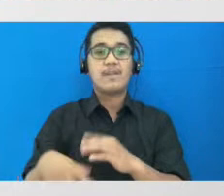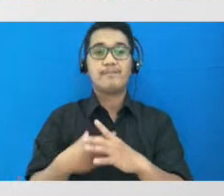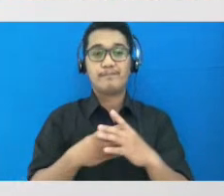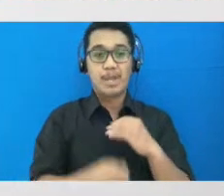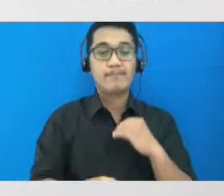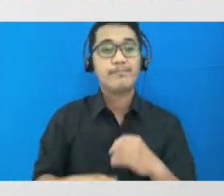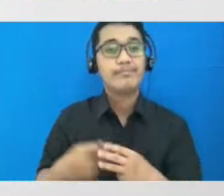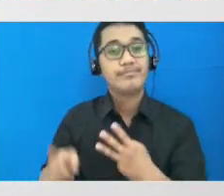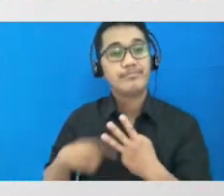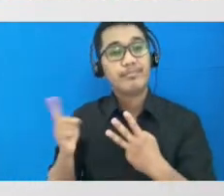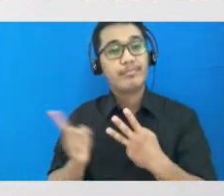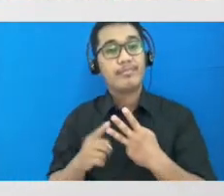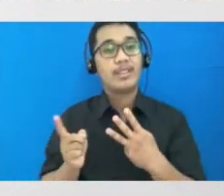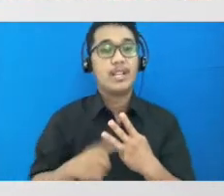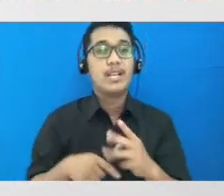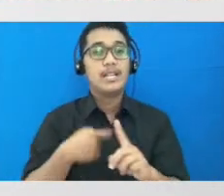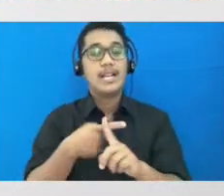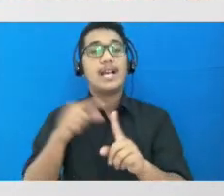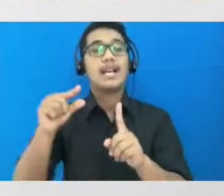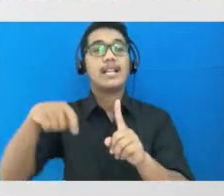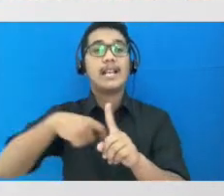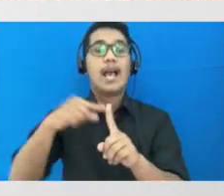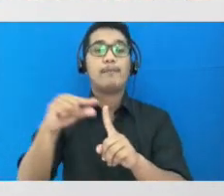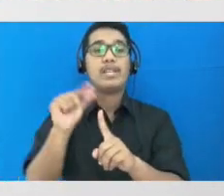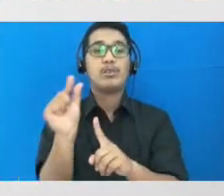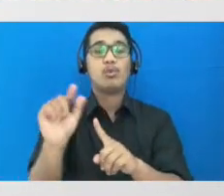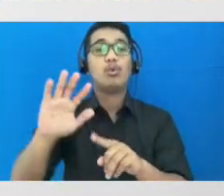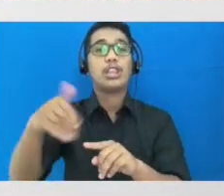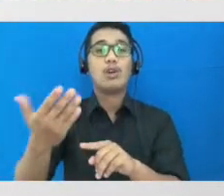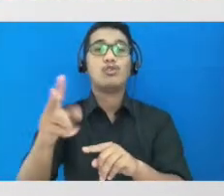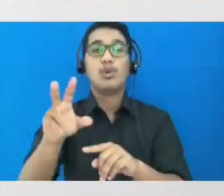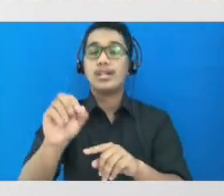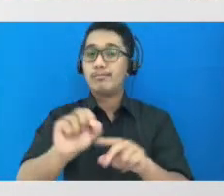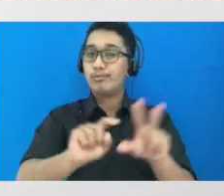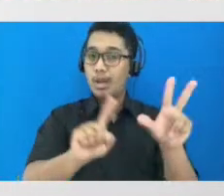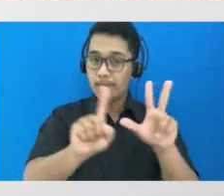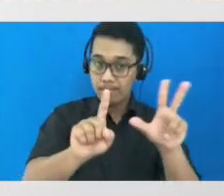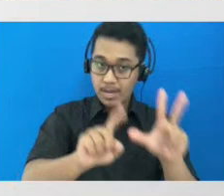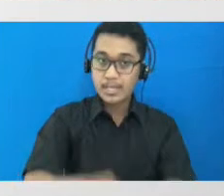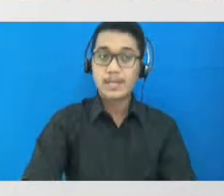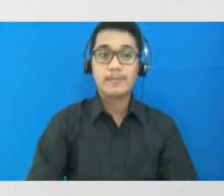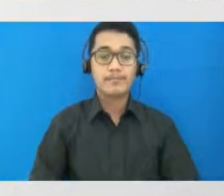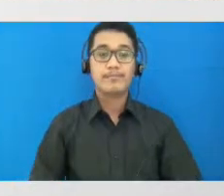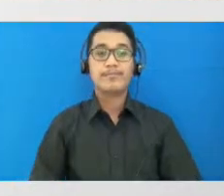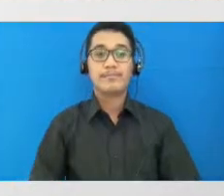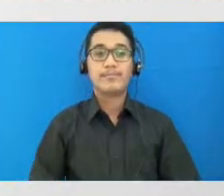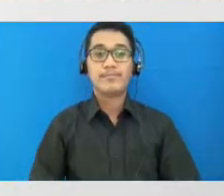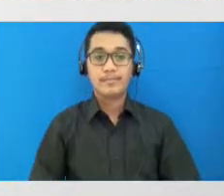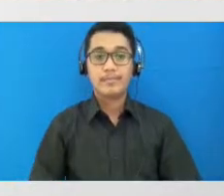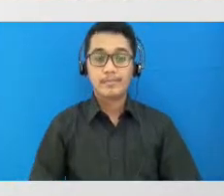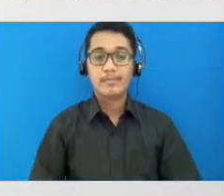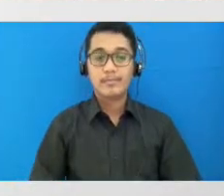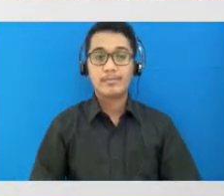ada juga data bocor dari KPU di tahun 2018 dan juga dikarenakan